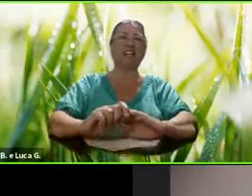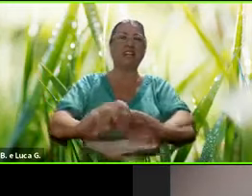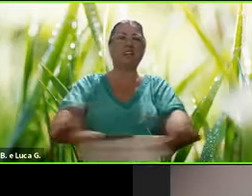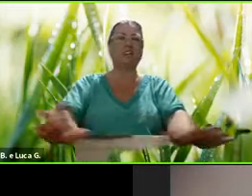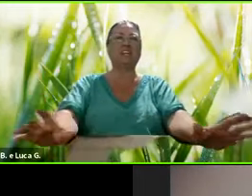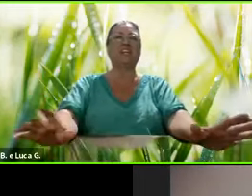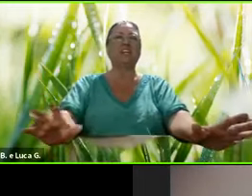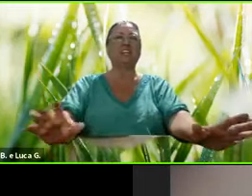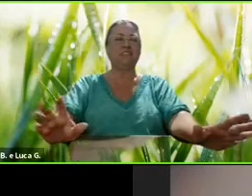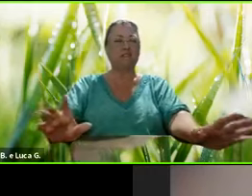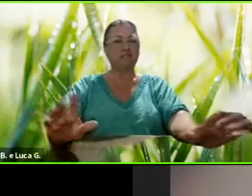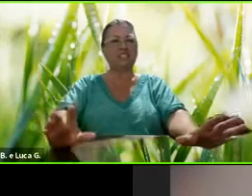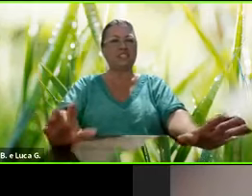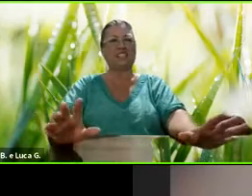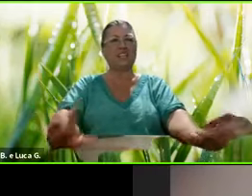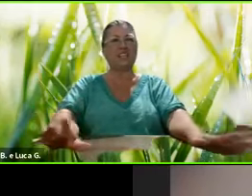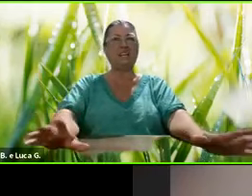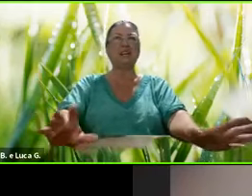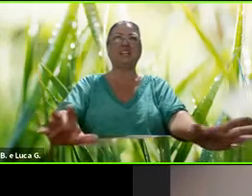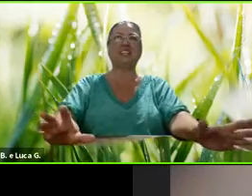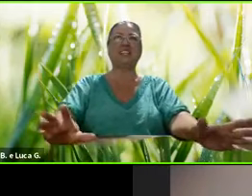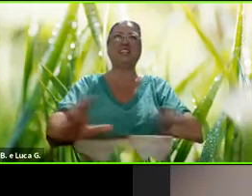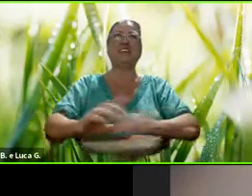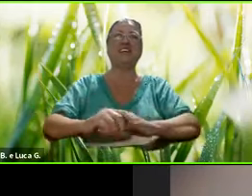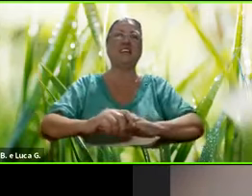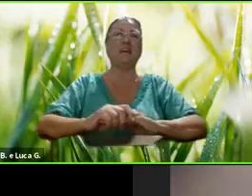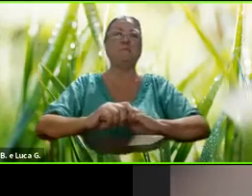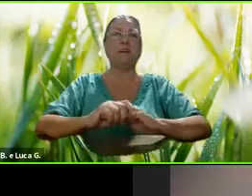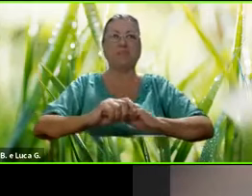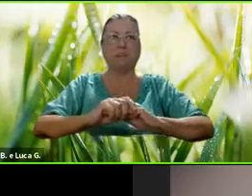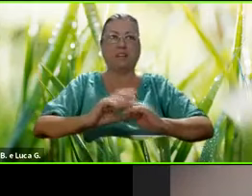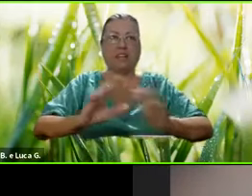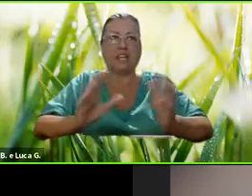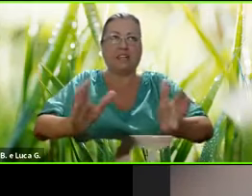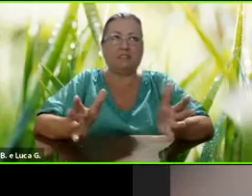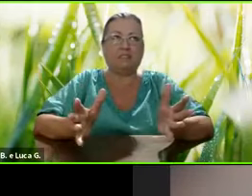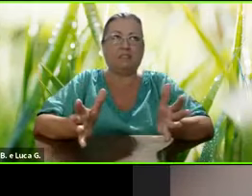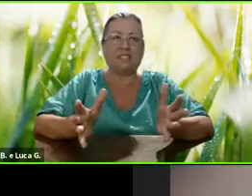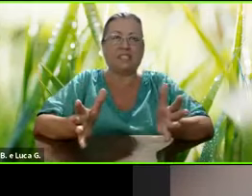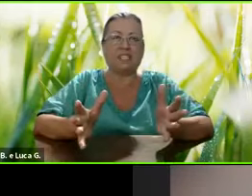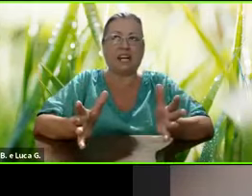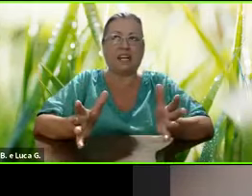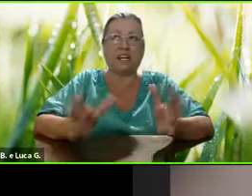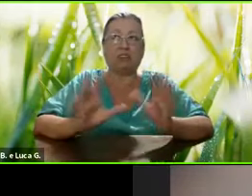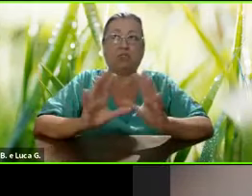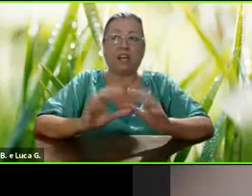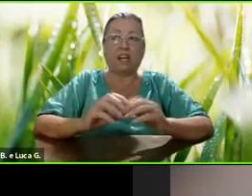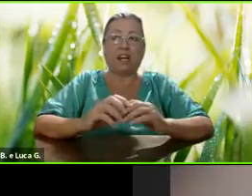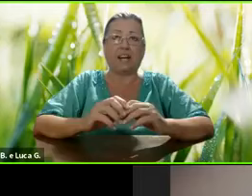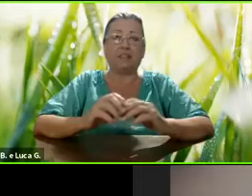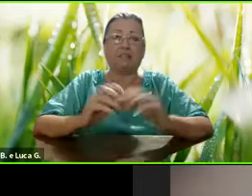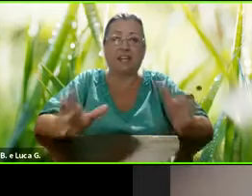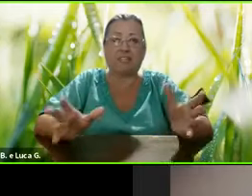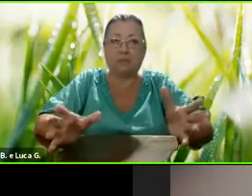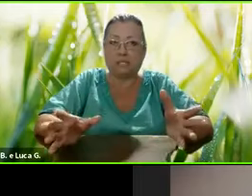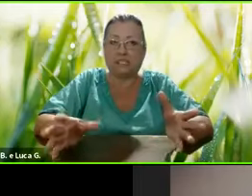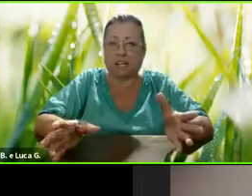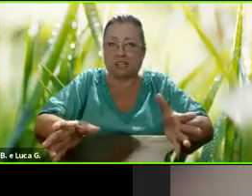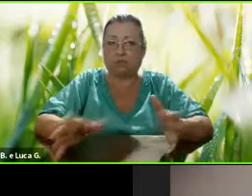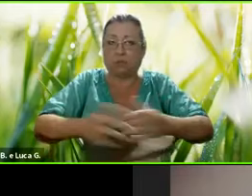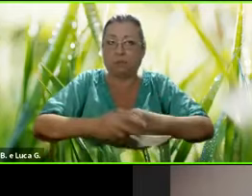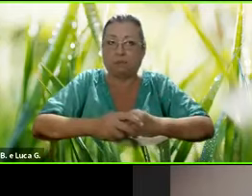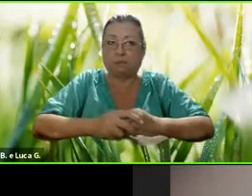non intendo di fisica, di chimica, di niente che ho, ma spero che vi sia arrivato